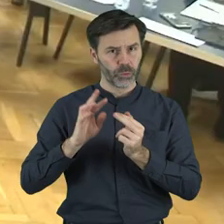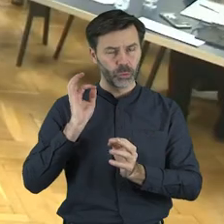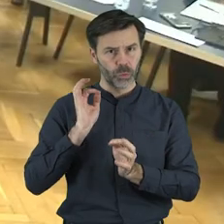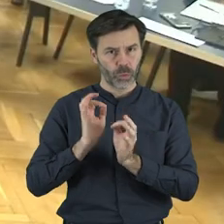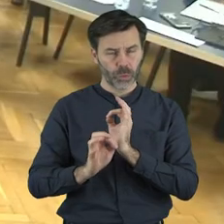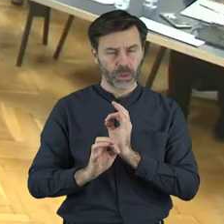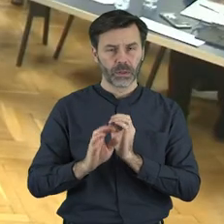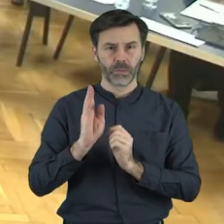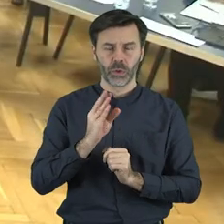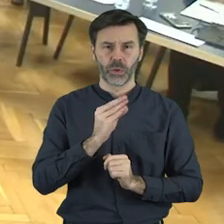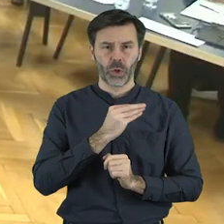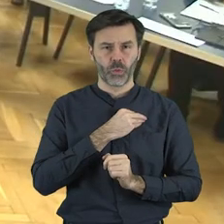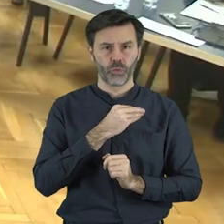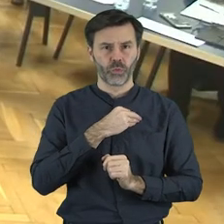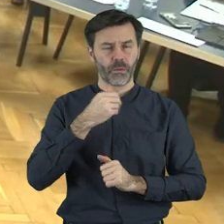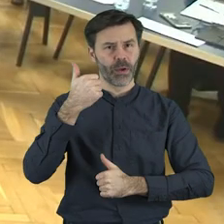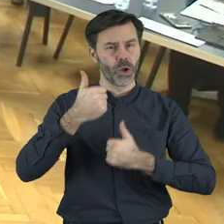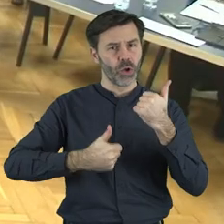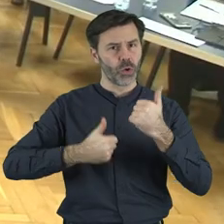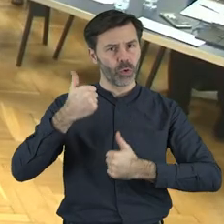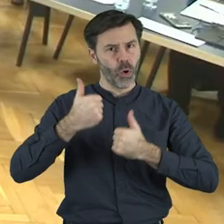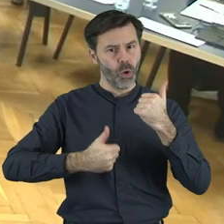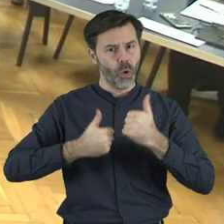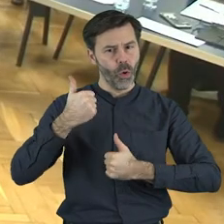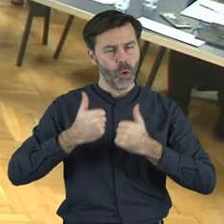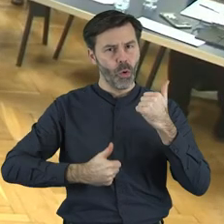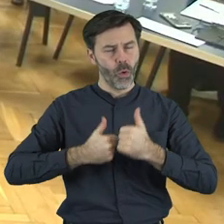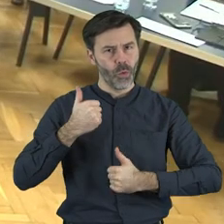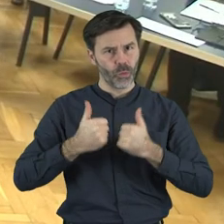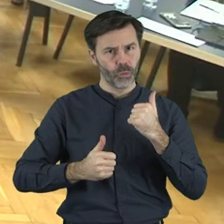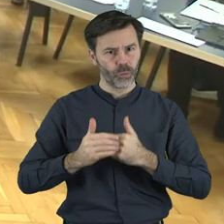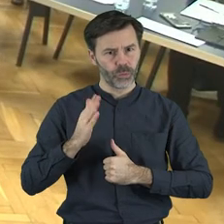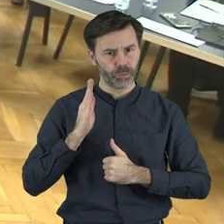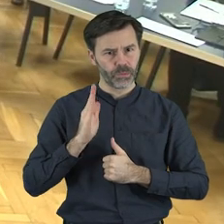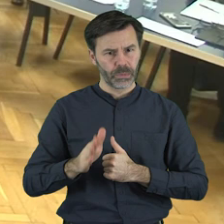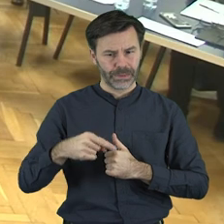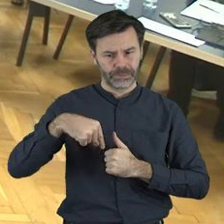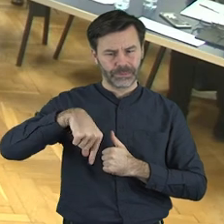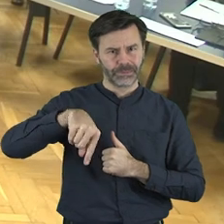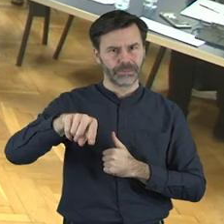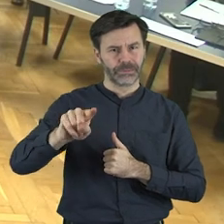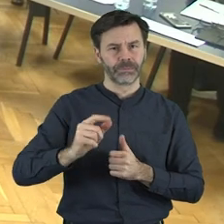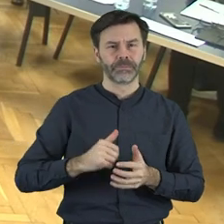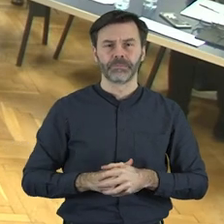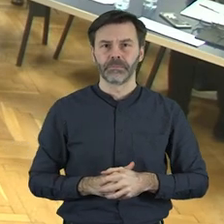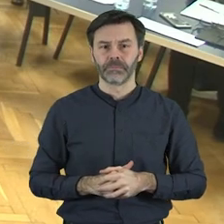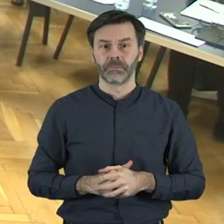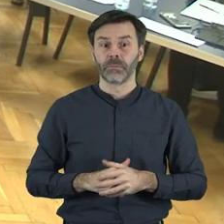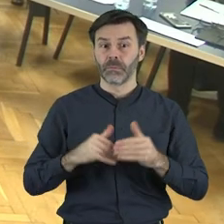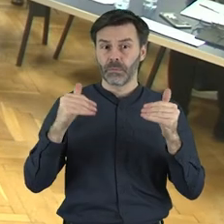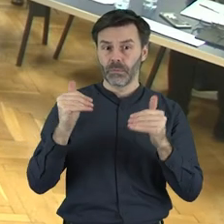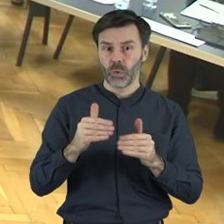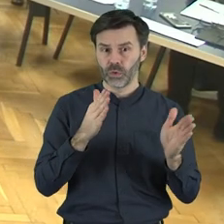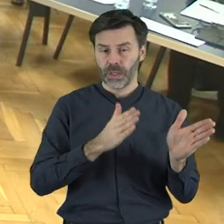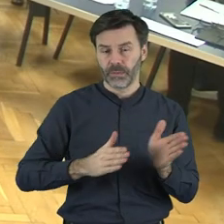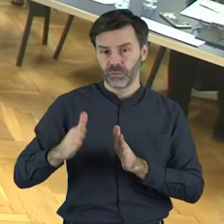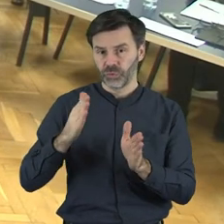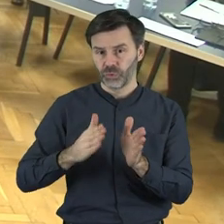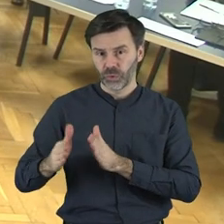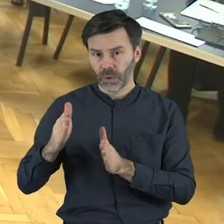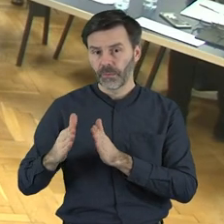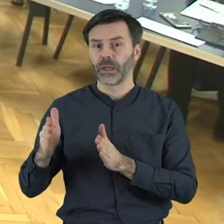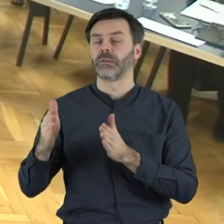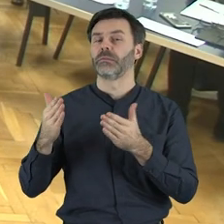rozwoju w najbliższej przyszłości. Czyli da się przygotować do tej sesji. Dziękuję lokalnym grupom działania, że się do niej